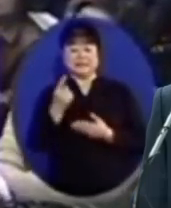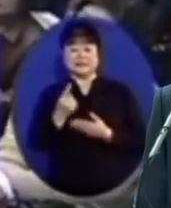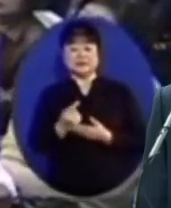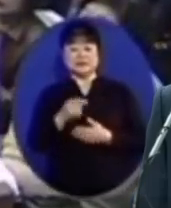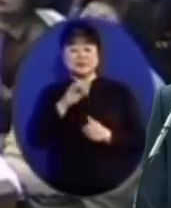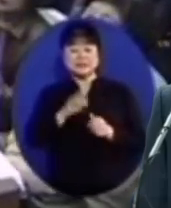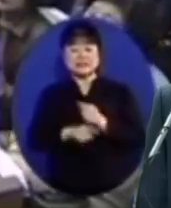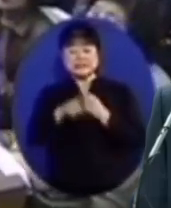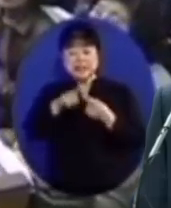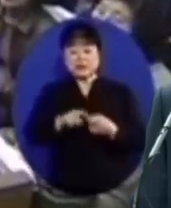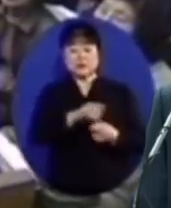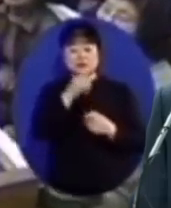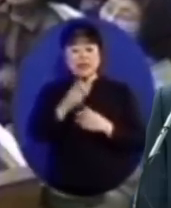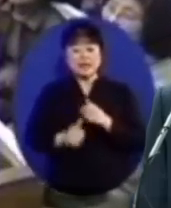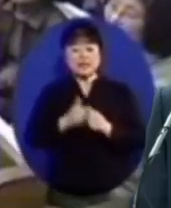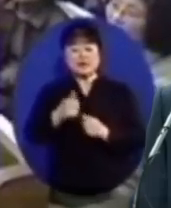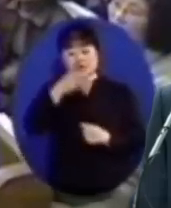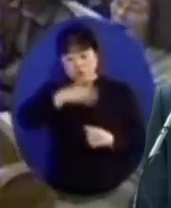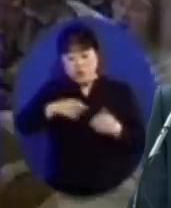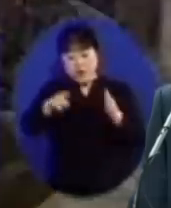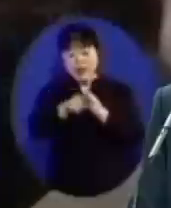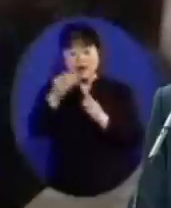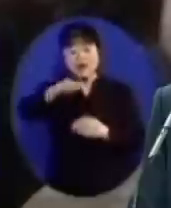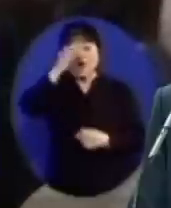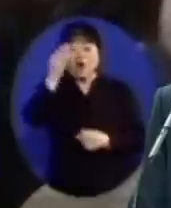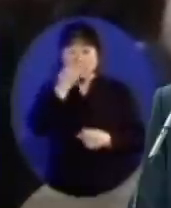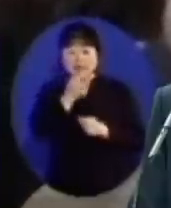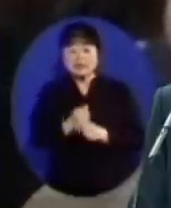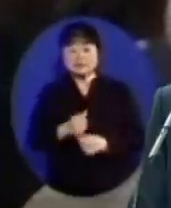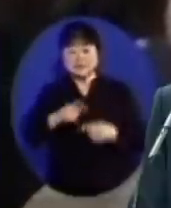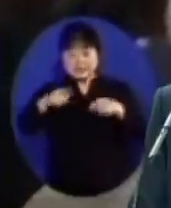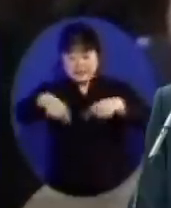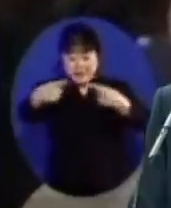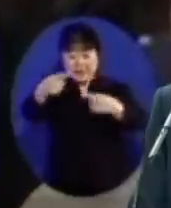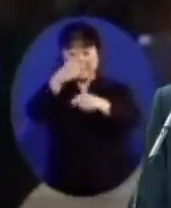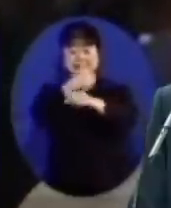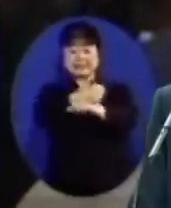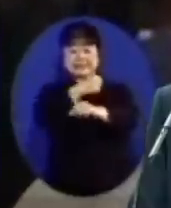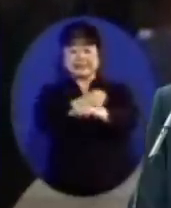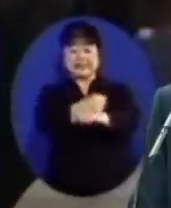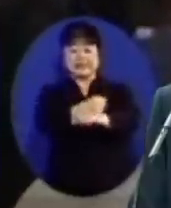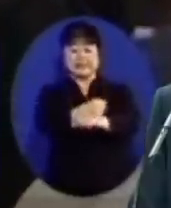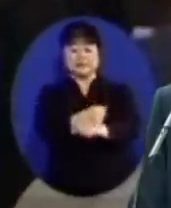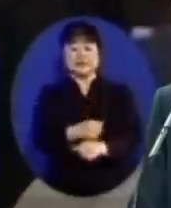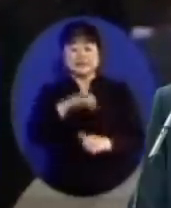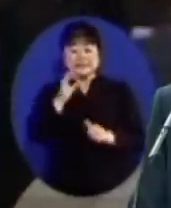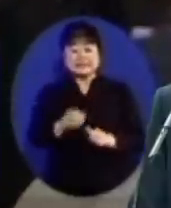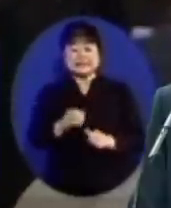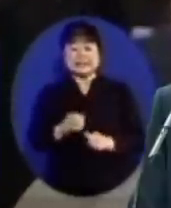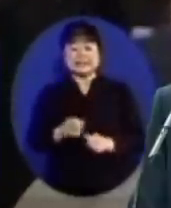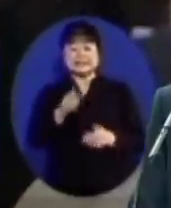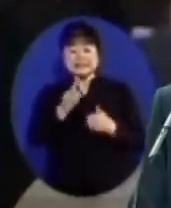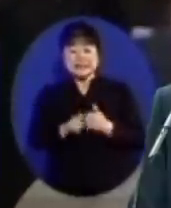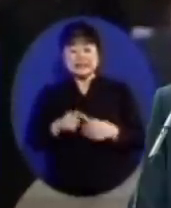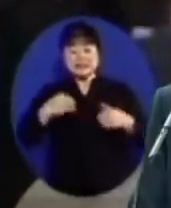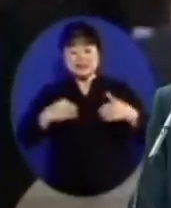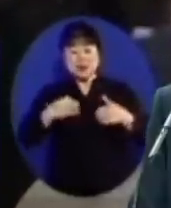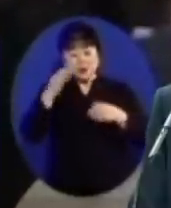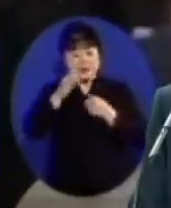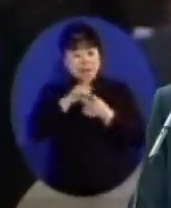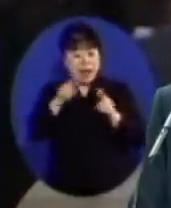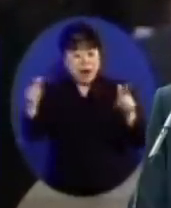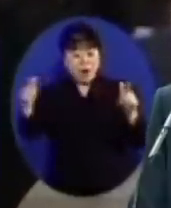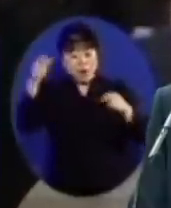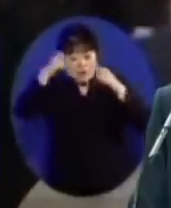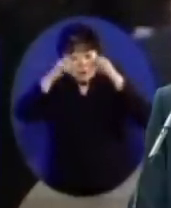징계하였거니와 오직 하나님은 우리의 유익을 위하여 그의 거룩하심에 참여하게 하시느니라. 무릇 징계가 당시에는 즐거워 보이지